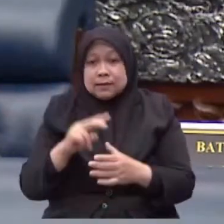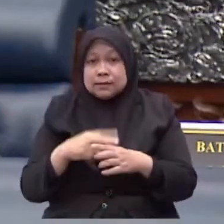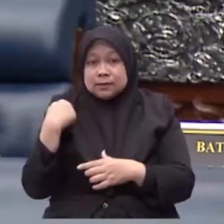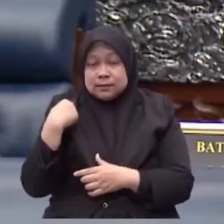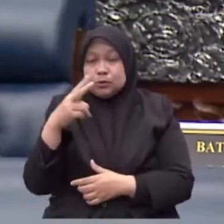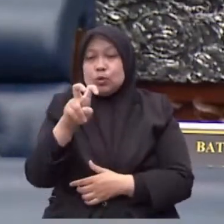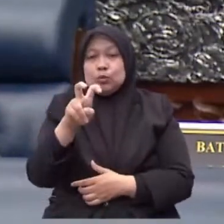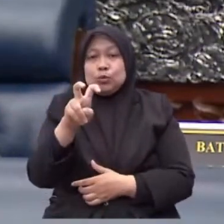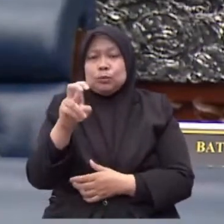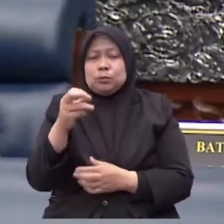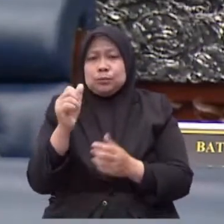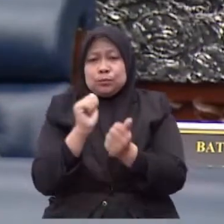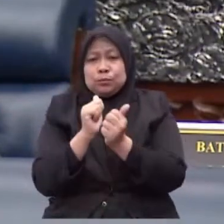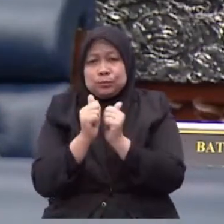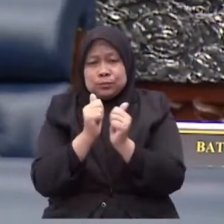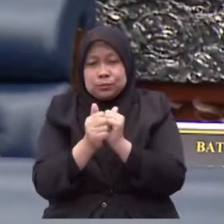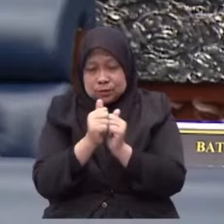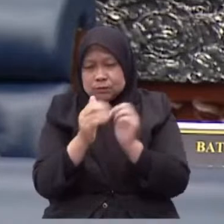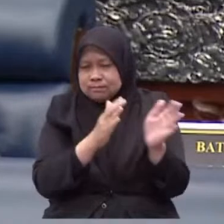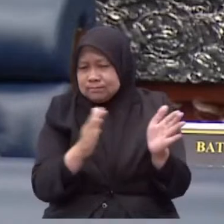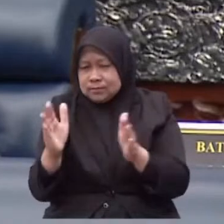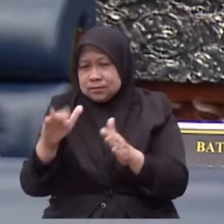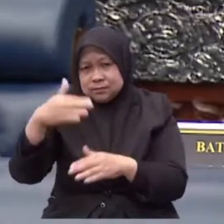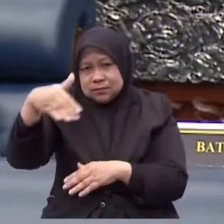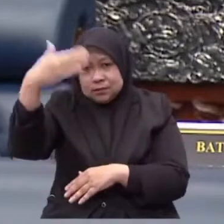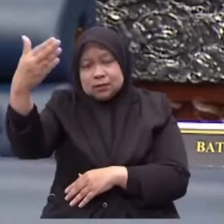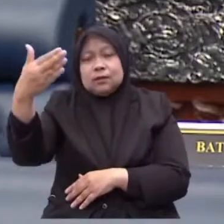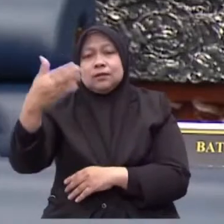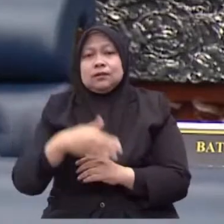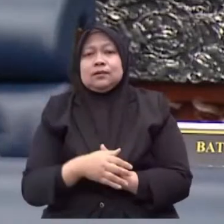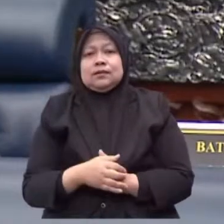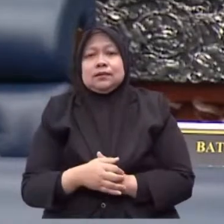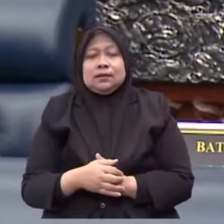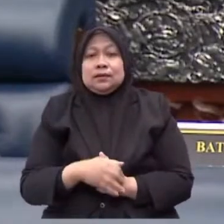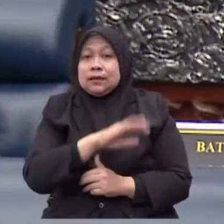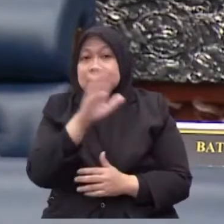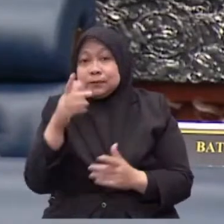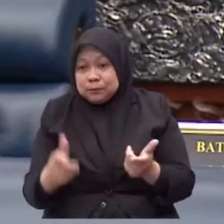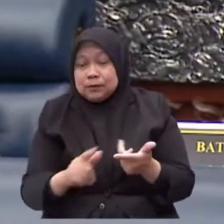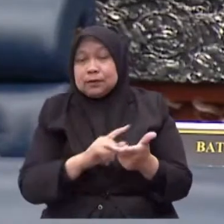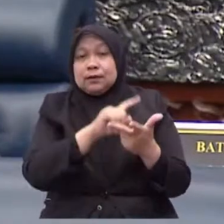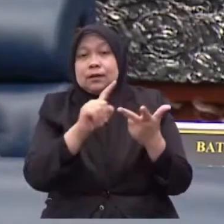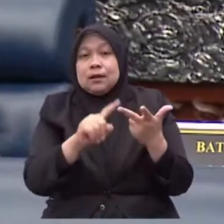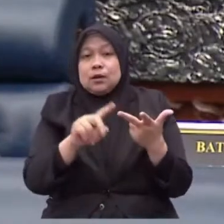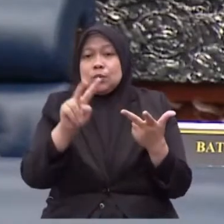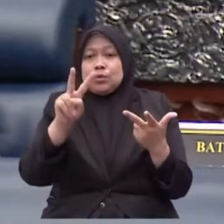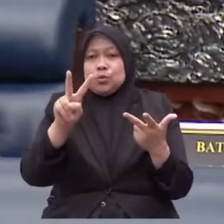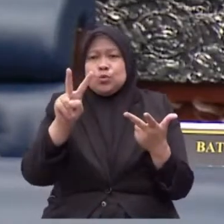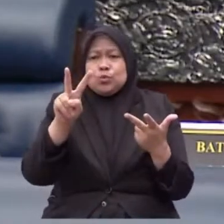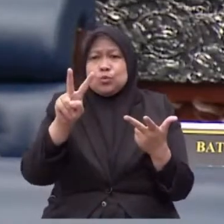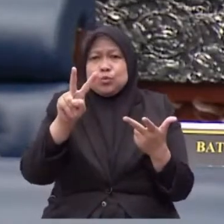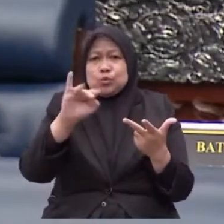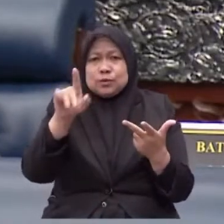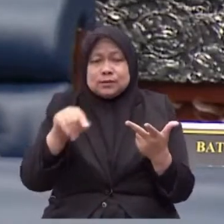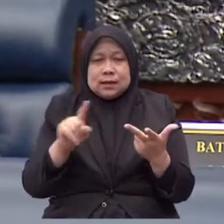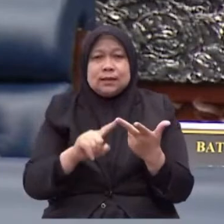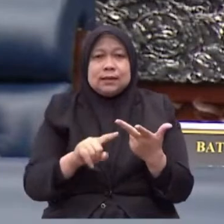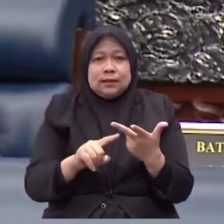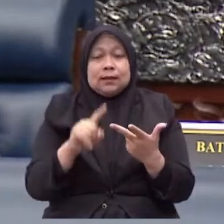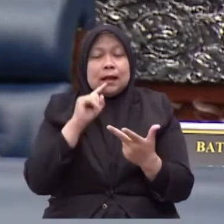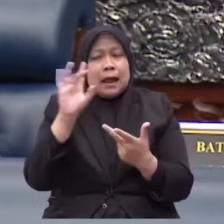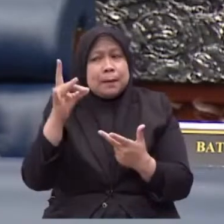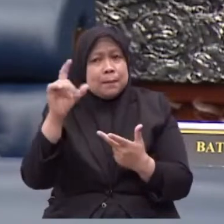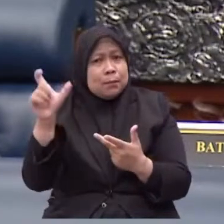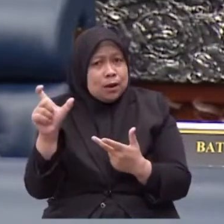untuk membuat persiapan sebelum langkah syarotan berlaku kemudian Wizard 18